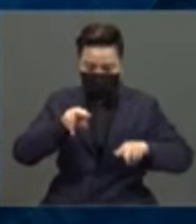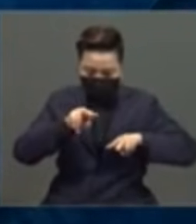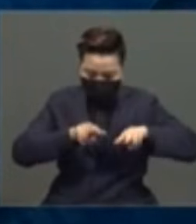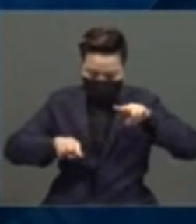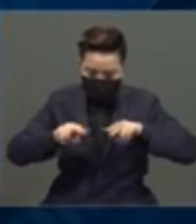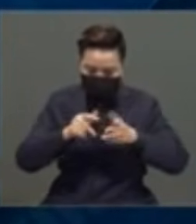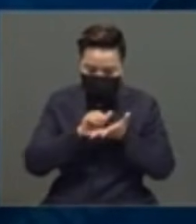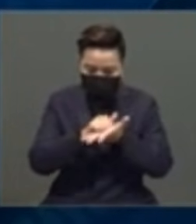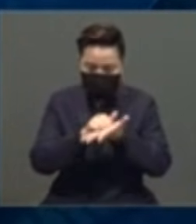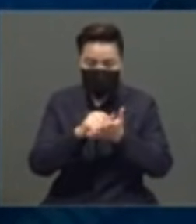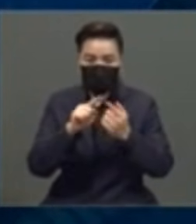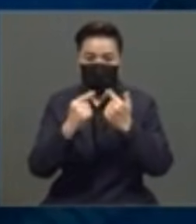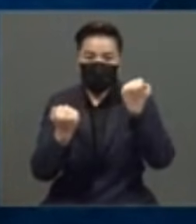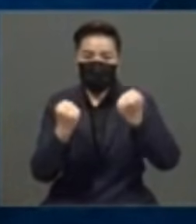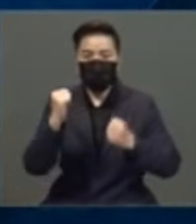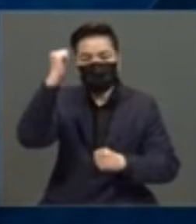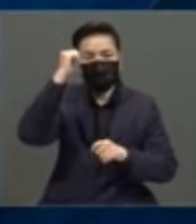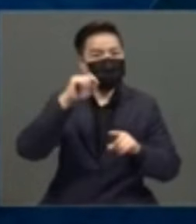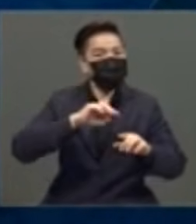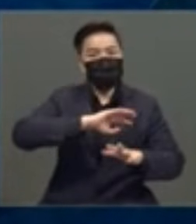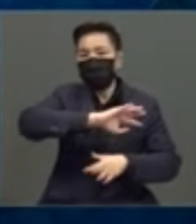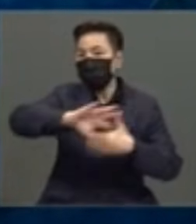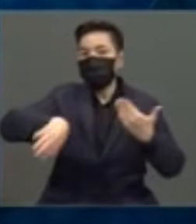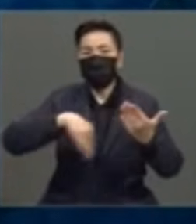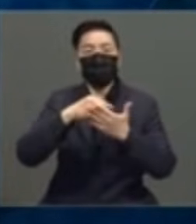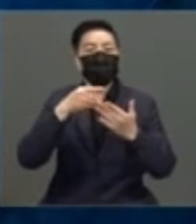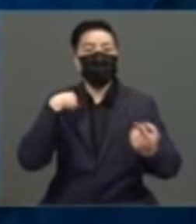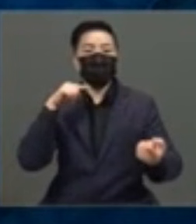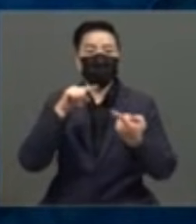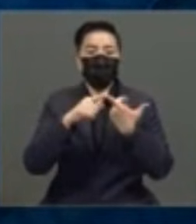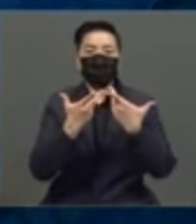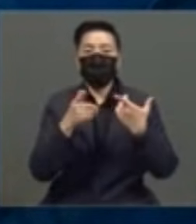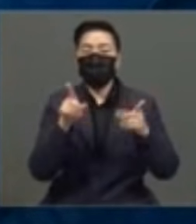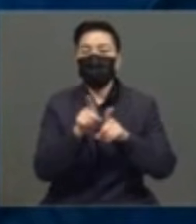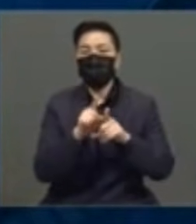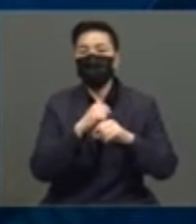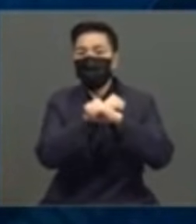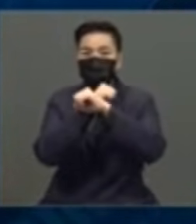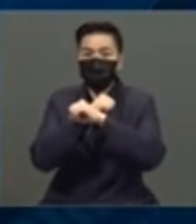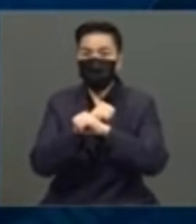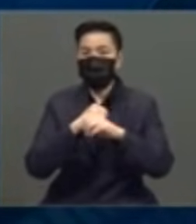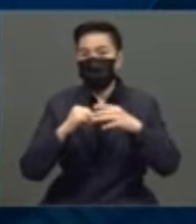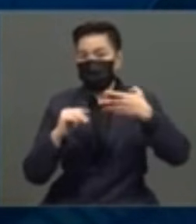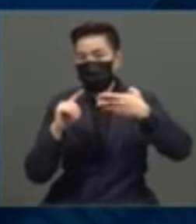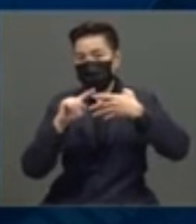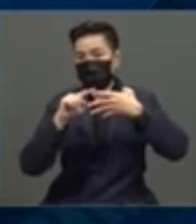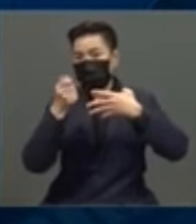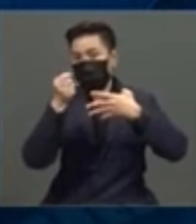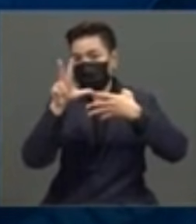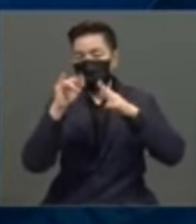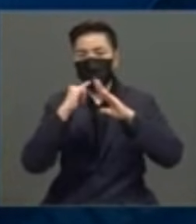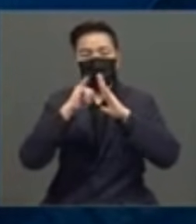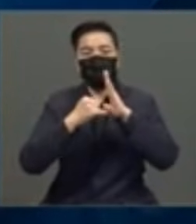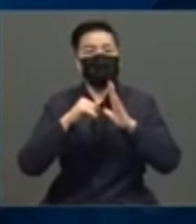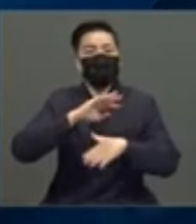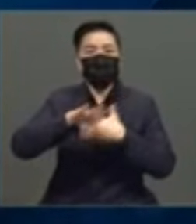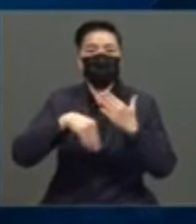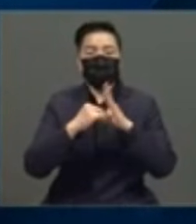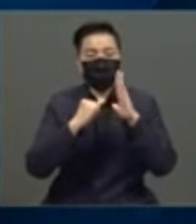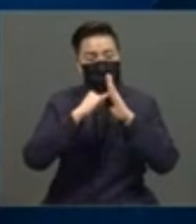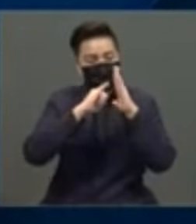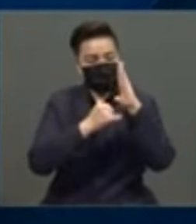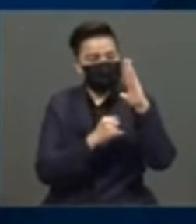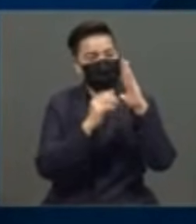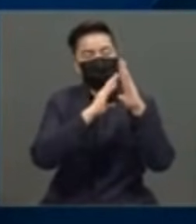แลการให้การบริการขนส่งสาธารณะทุกประเภทในเขตพื้นที่ควบคุมสูงสุดและเข้มงวดและการขนส่งสาธารณะทุกประเภทระหว่างจังหวัด